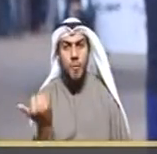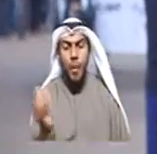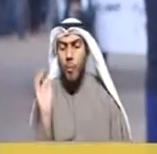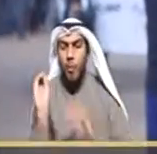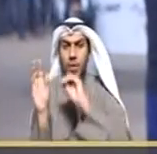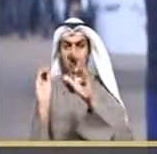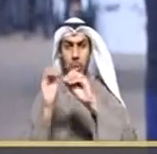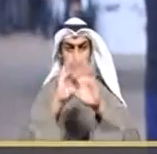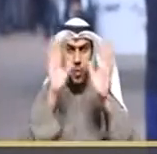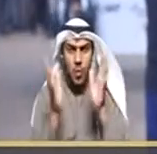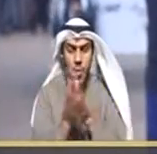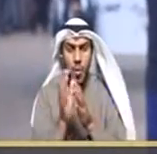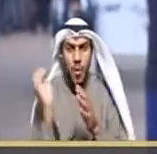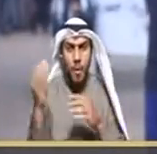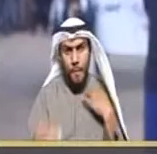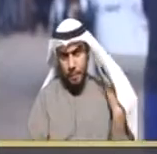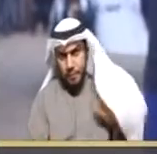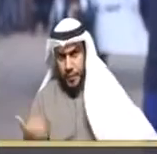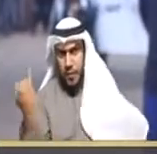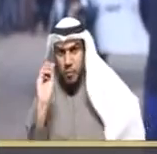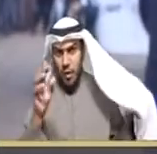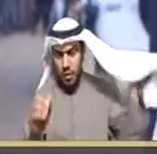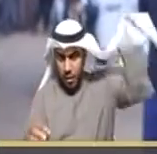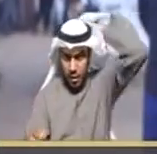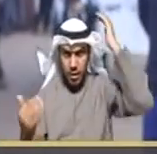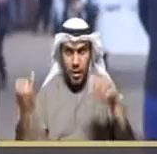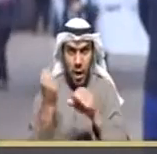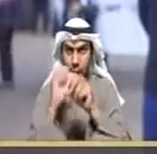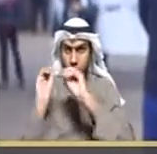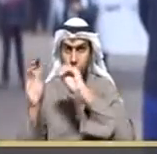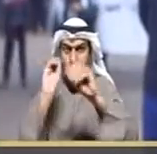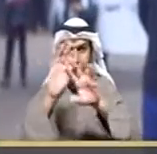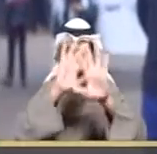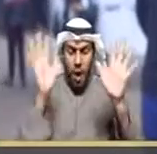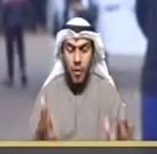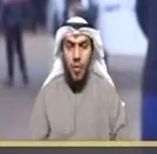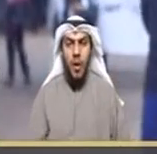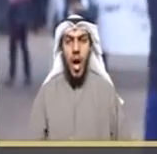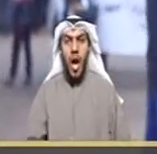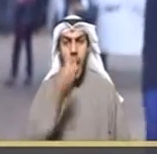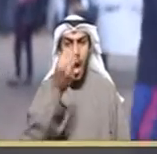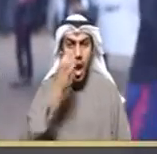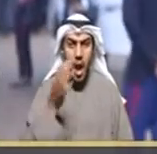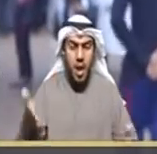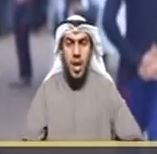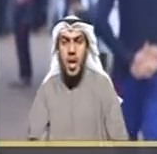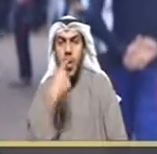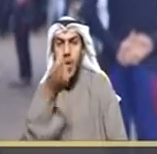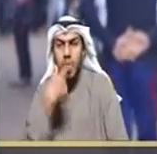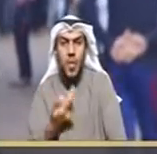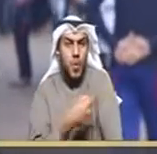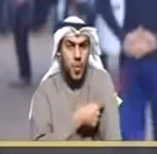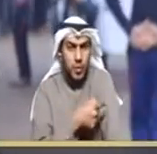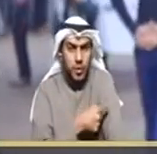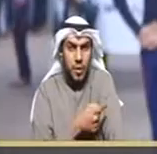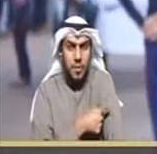دولة الكويت الشقيقة والعزيزة على العراقيين. هذه رسالة كبيرة جدا لكل من يحاول أن يفرق بين